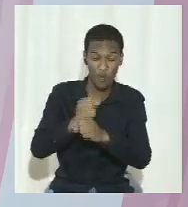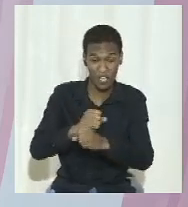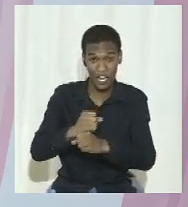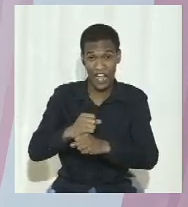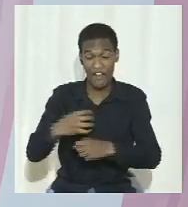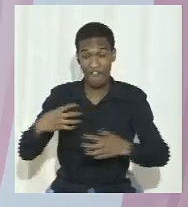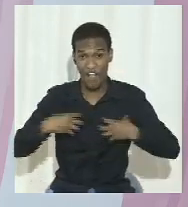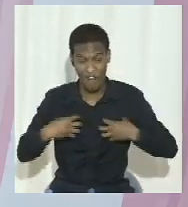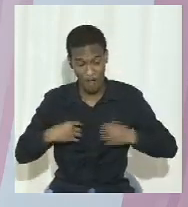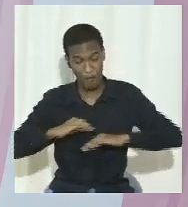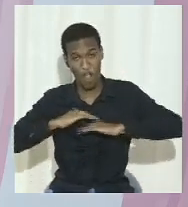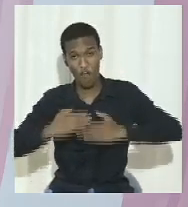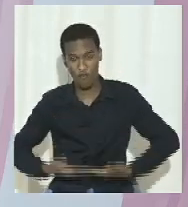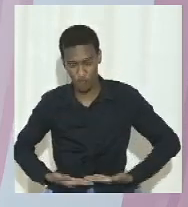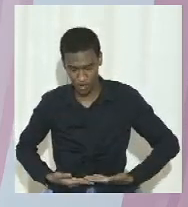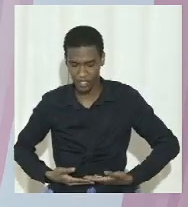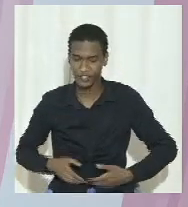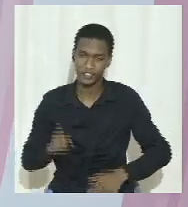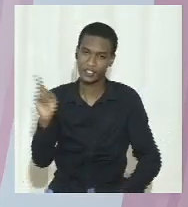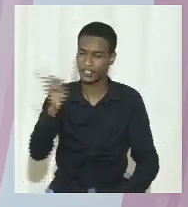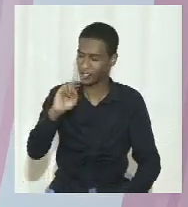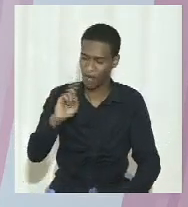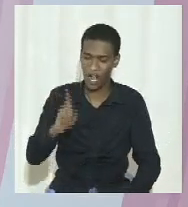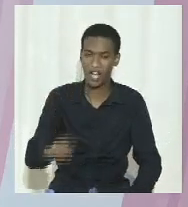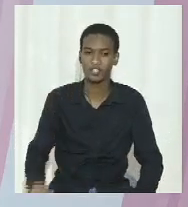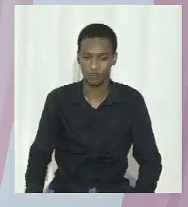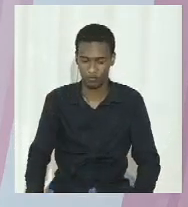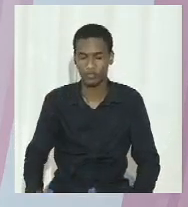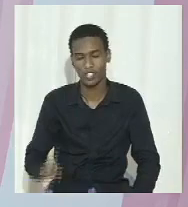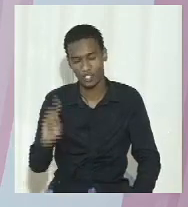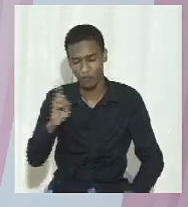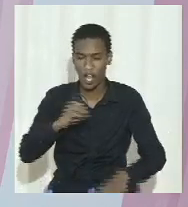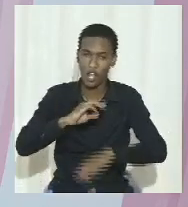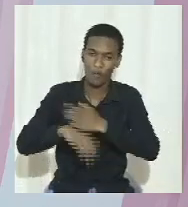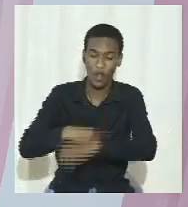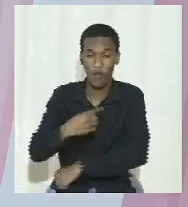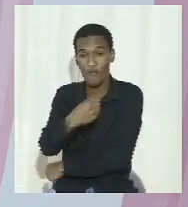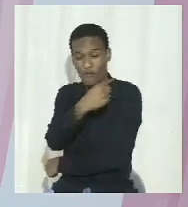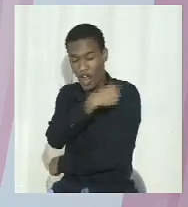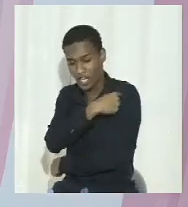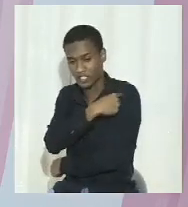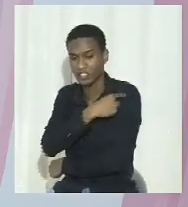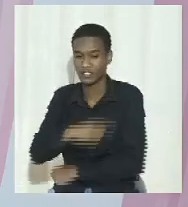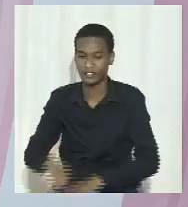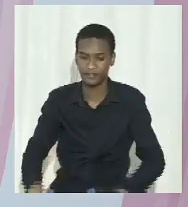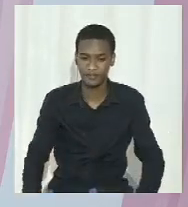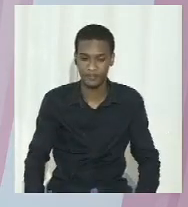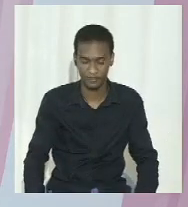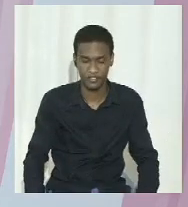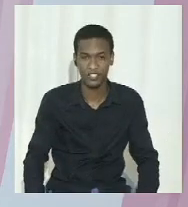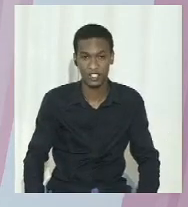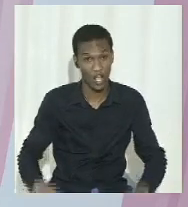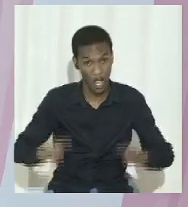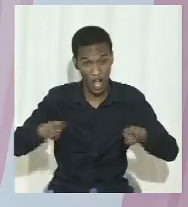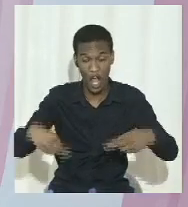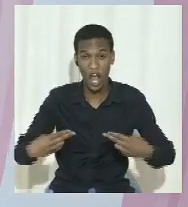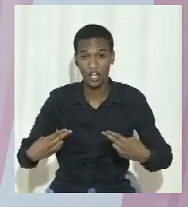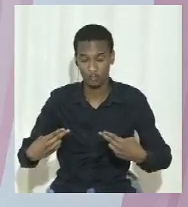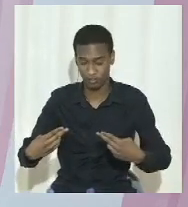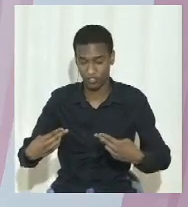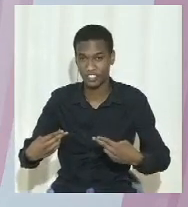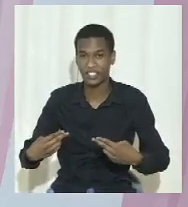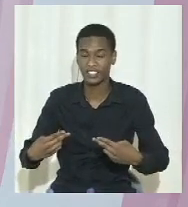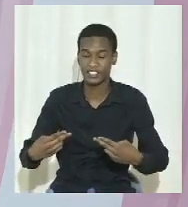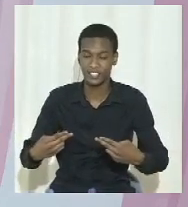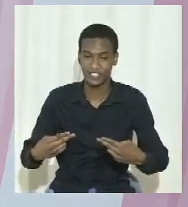izany a, dia tenenina hoe tsy mahazo manao vaksiny aloha, tsy tokony hanao vaksiny ny vehivavy bevoka, fa ny vehivavy miampinoany kosa